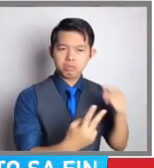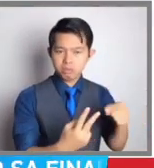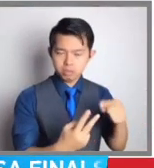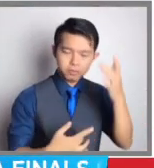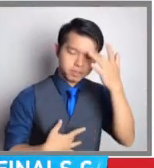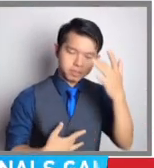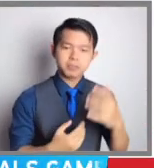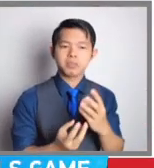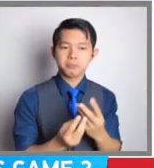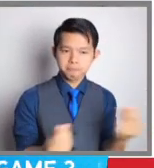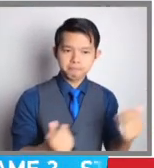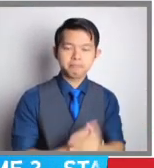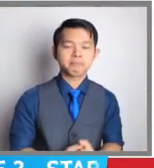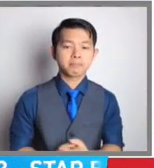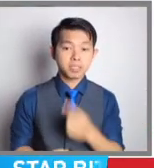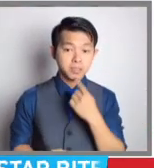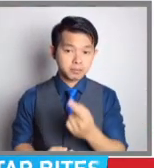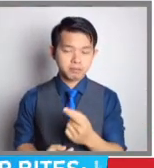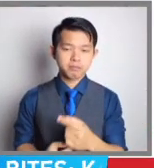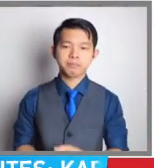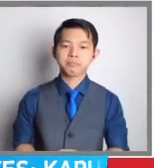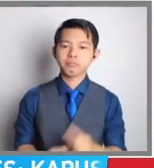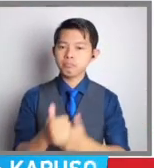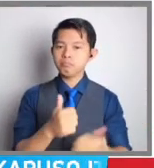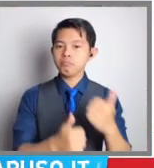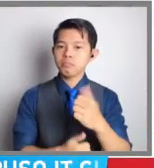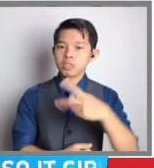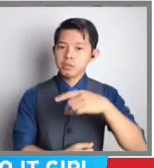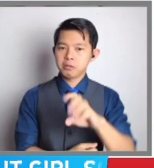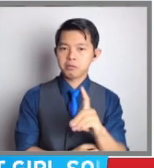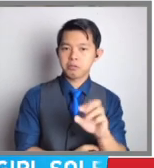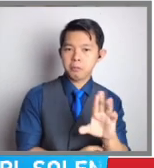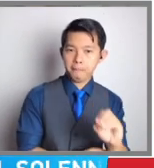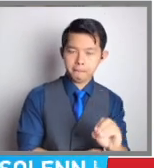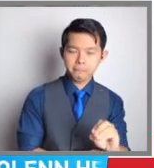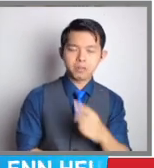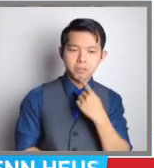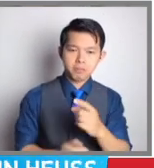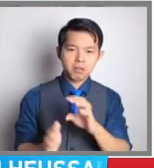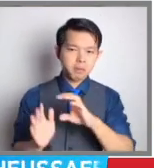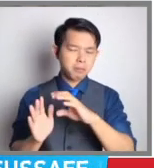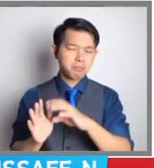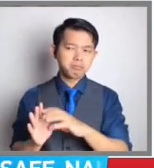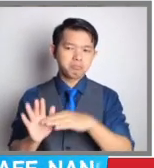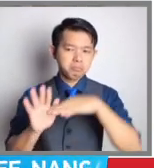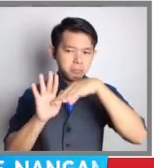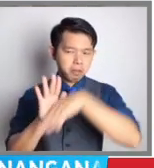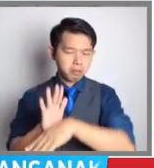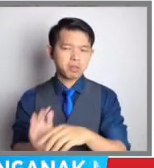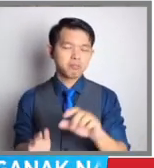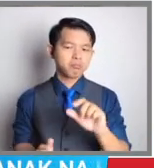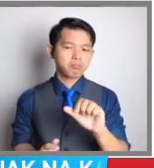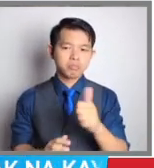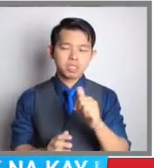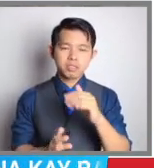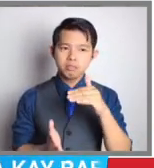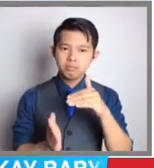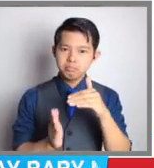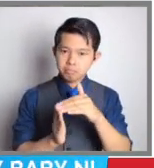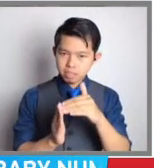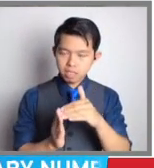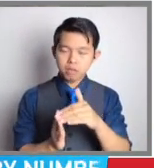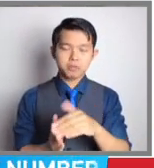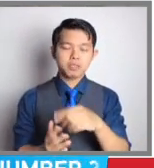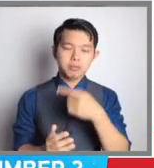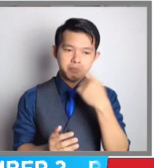Chief Tedros Ghebreyesus, mas mababa na sa 10,000 ang naitatalang nasasawi dahil sa COVID. Sa